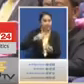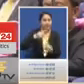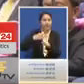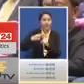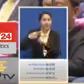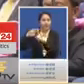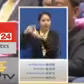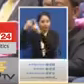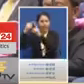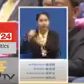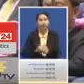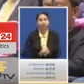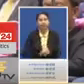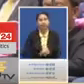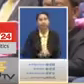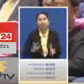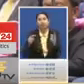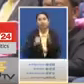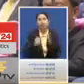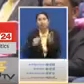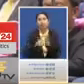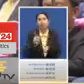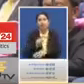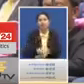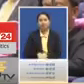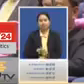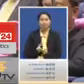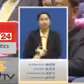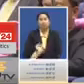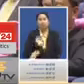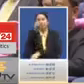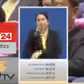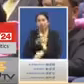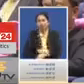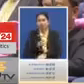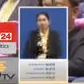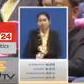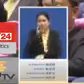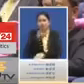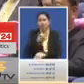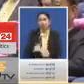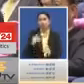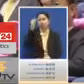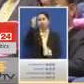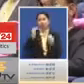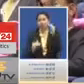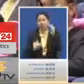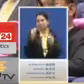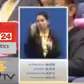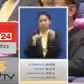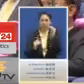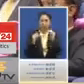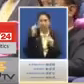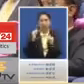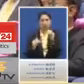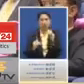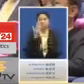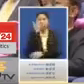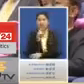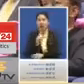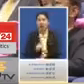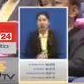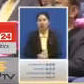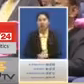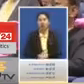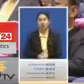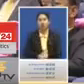ตัวนั้นแหละครับคือตัวการเลยเผลอแป๊บเดียวช่องว่างระหว่างคนรวยคนจนมากขึ้นมากขึ้นมากขึ้นเพราะท่านไม่